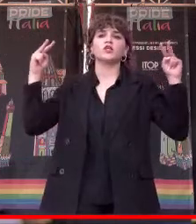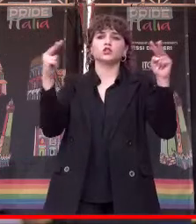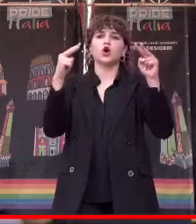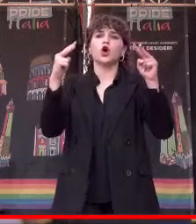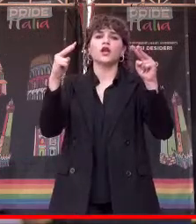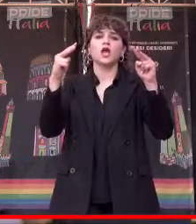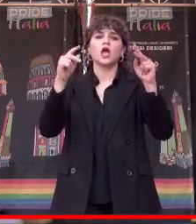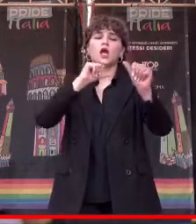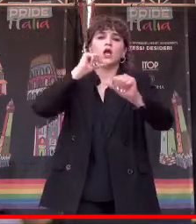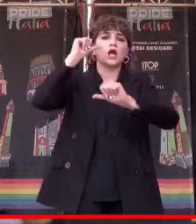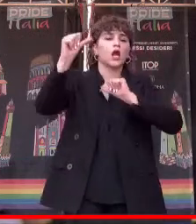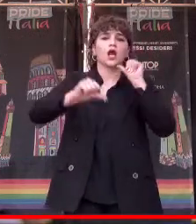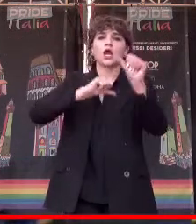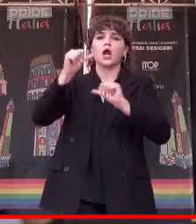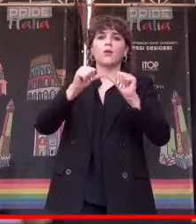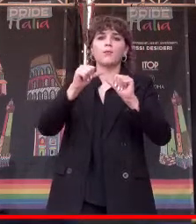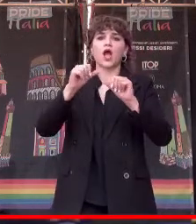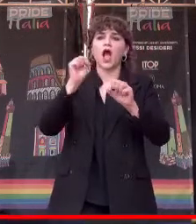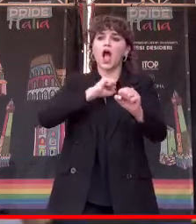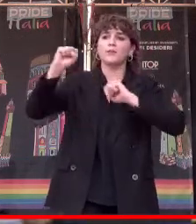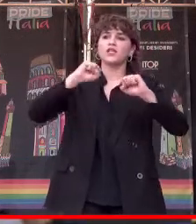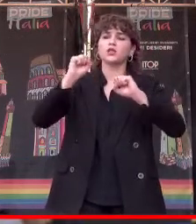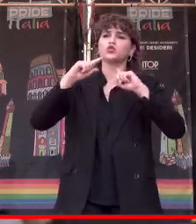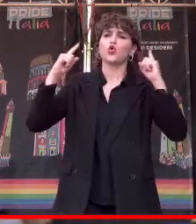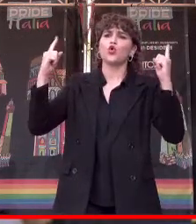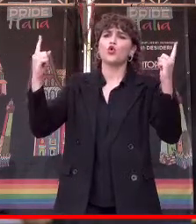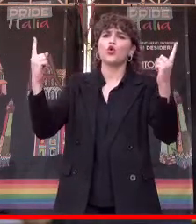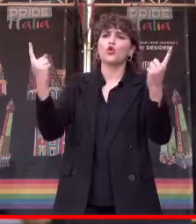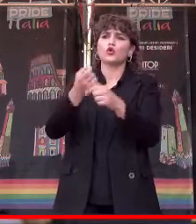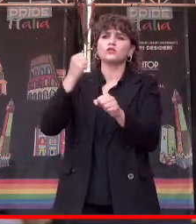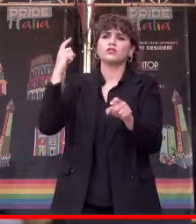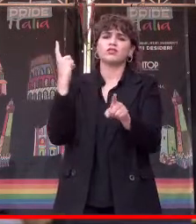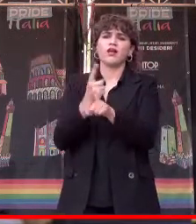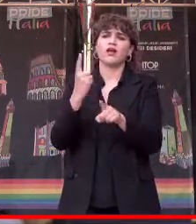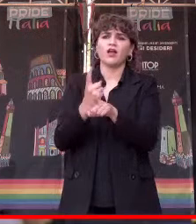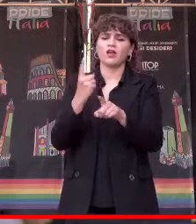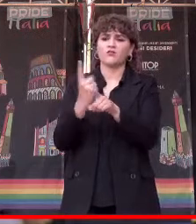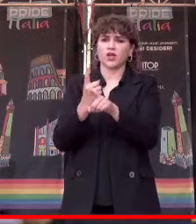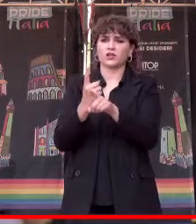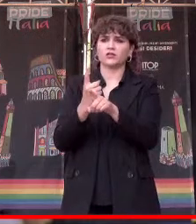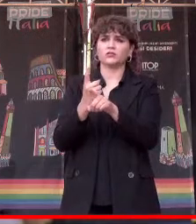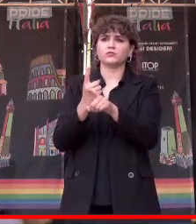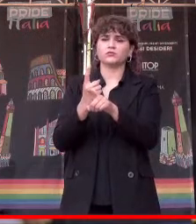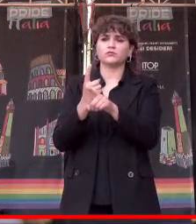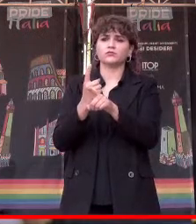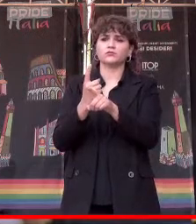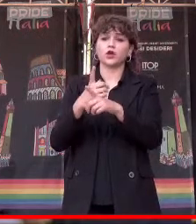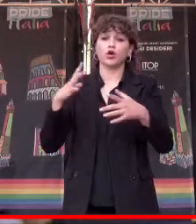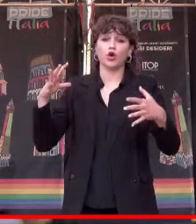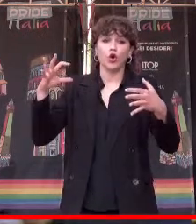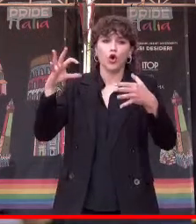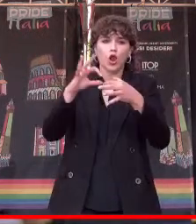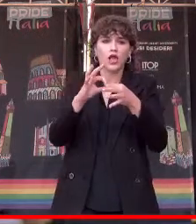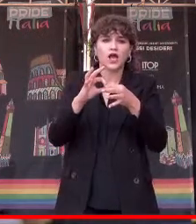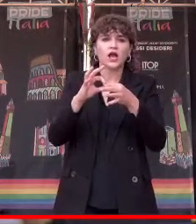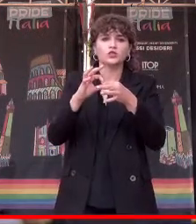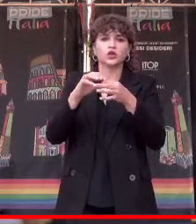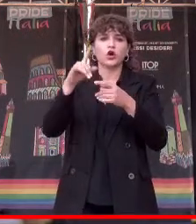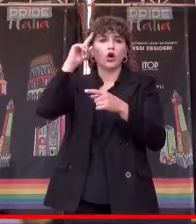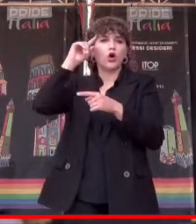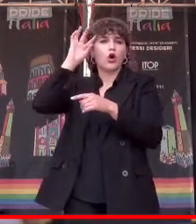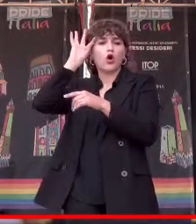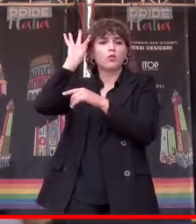amministratori lungimiranti per stare in linea poi un po' su quella direttrice che ricordava Marta Bonafoni e